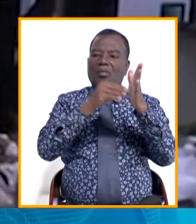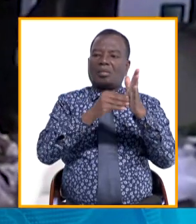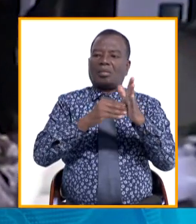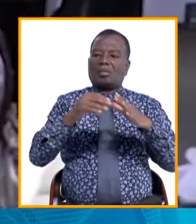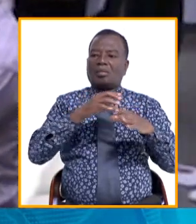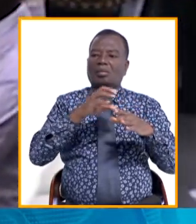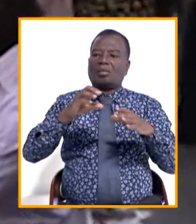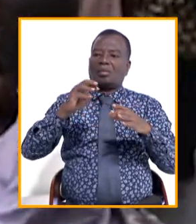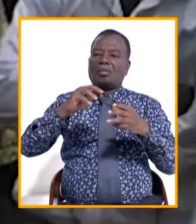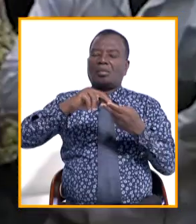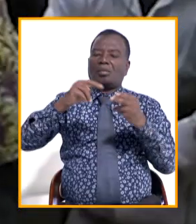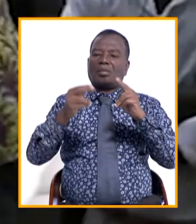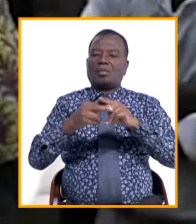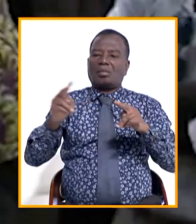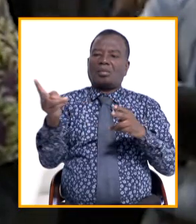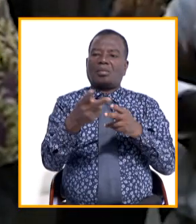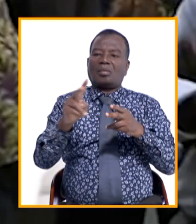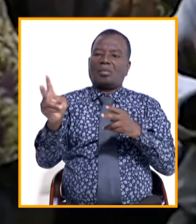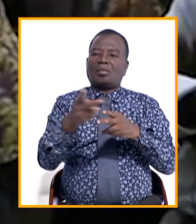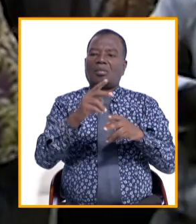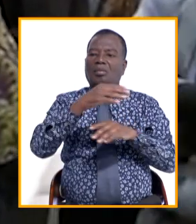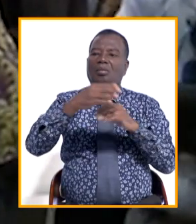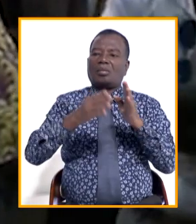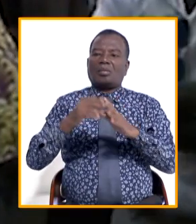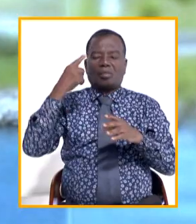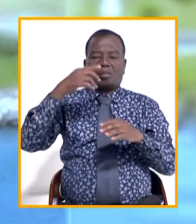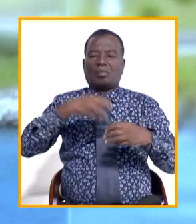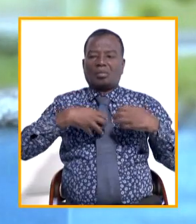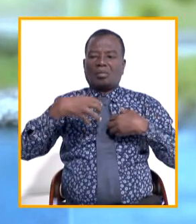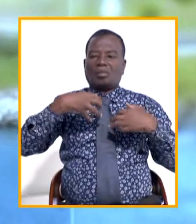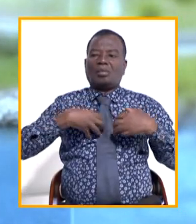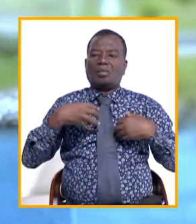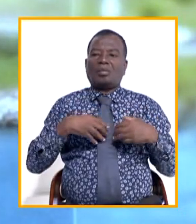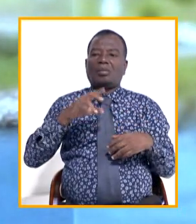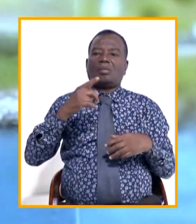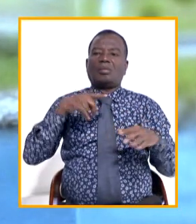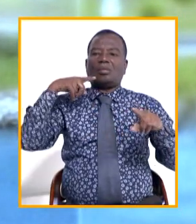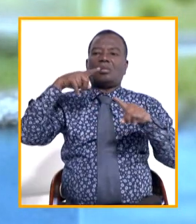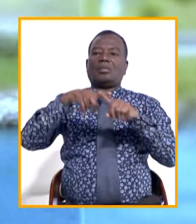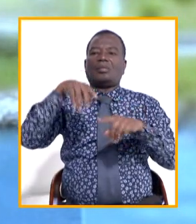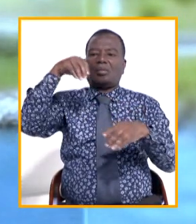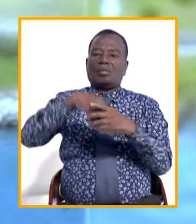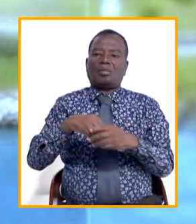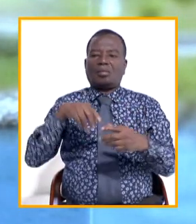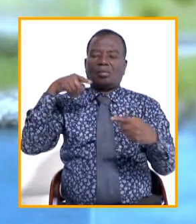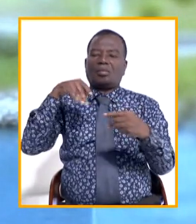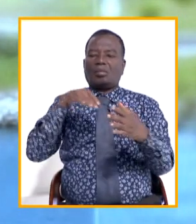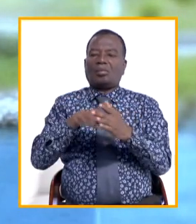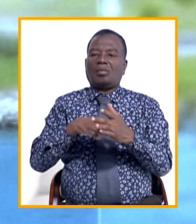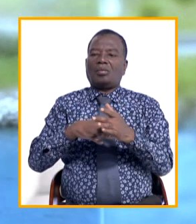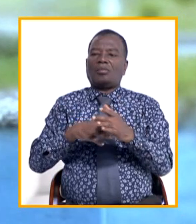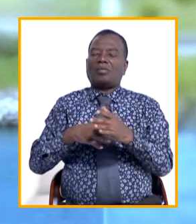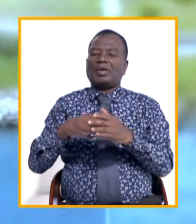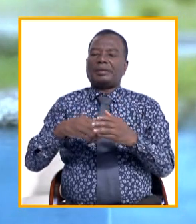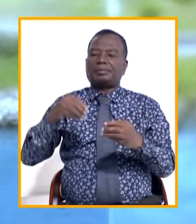du site web, du numéro vert 1345 et d'un bureau pour les plaintes. L'un des défis dans cette lutte contre la corruption